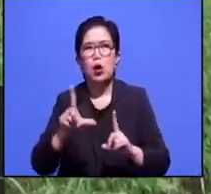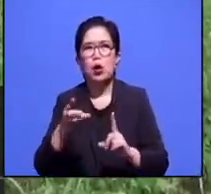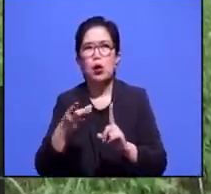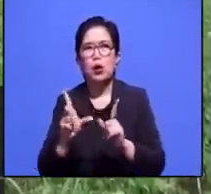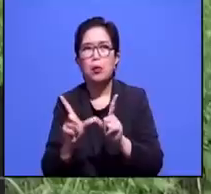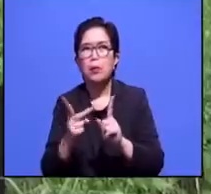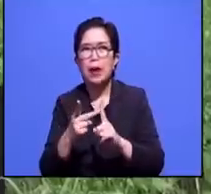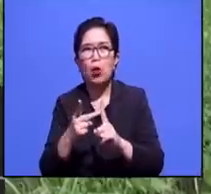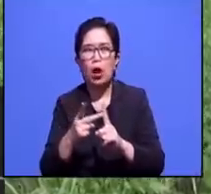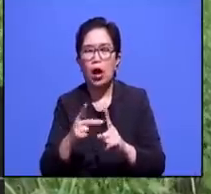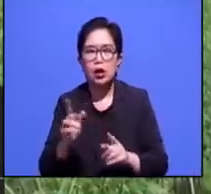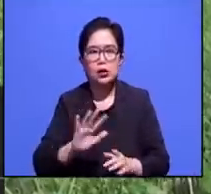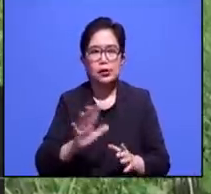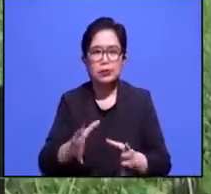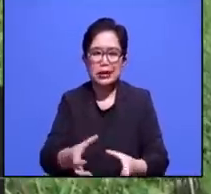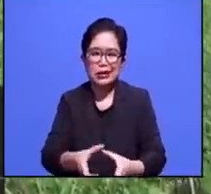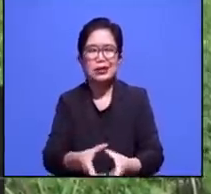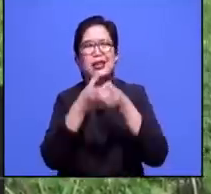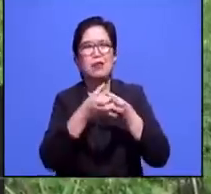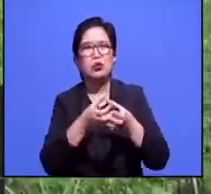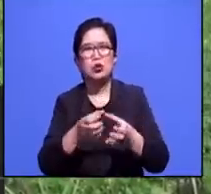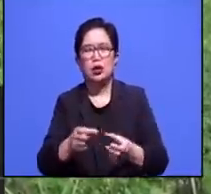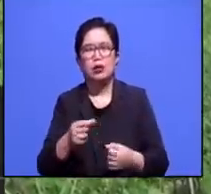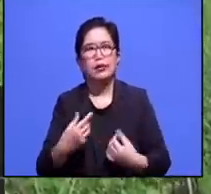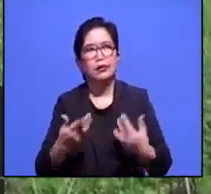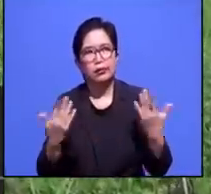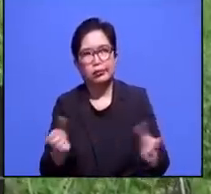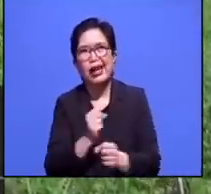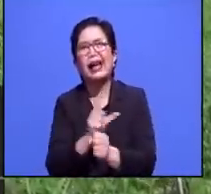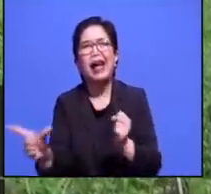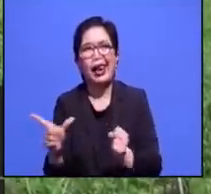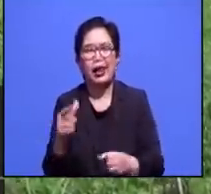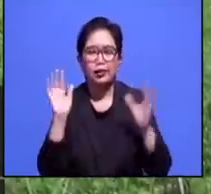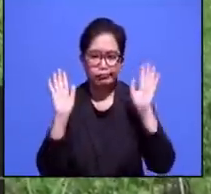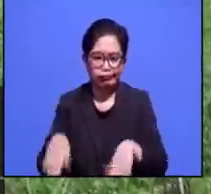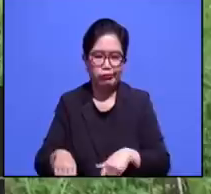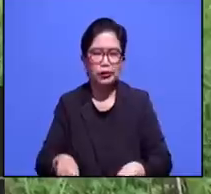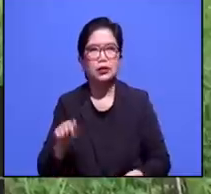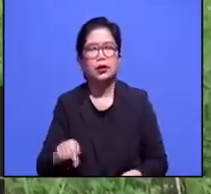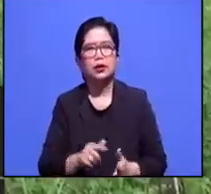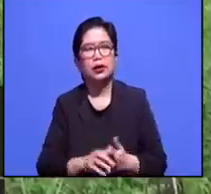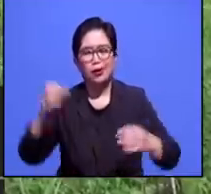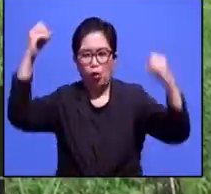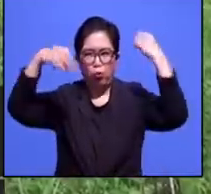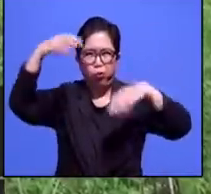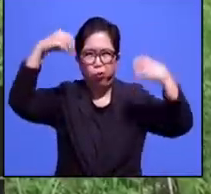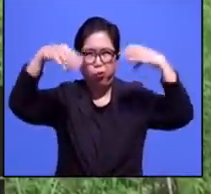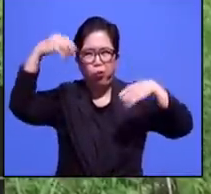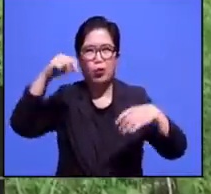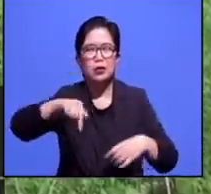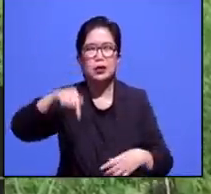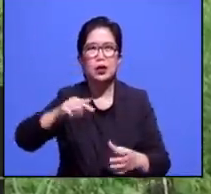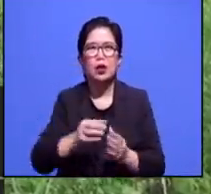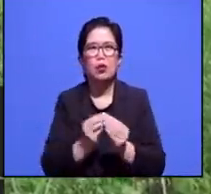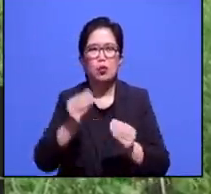emosi saja Sunda ndak ada apa-apa tapi yang jelas dengan musim hujan yang sekarang ini